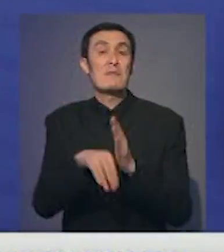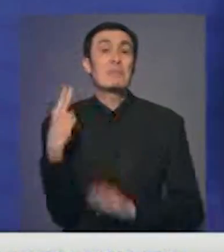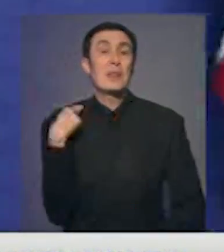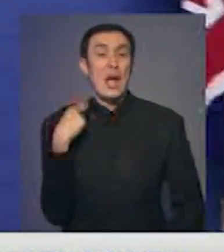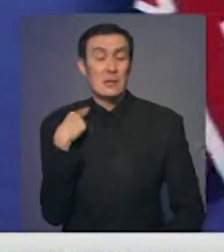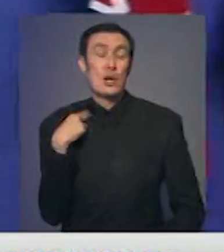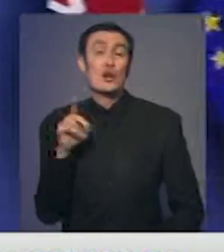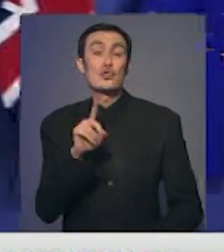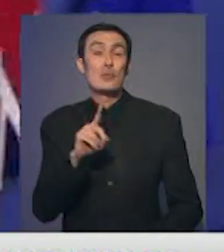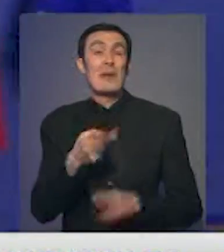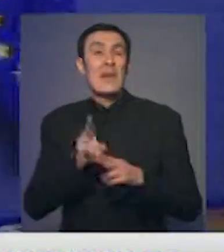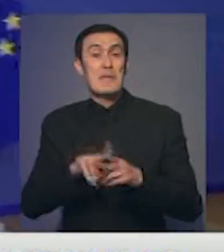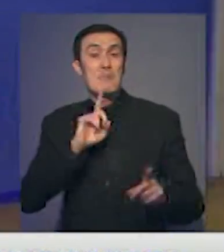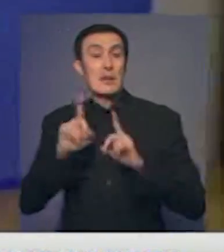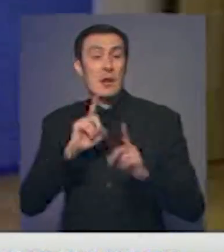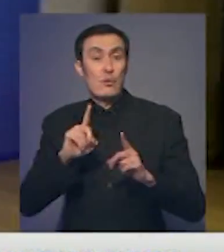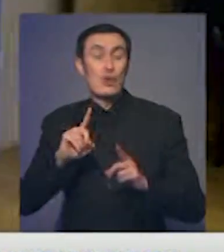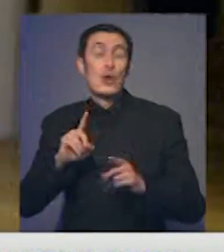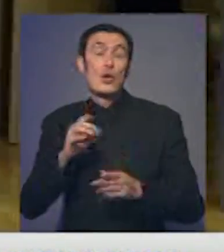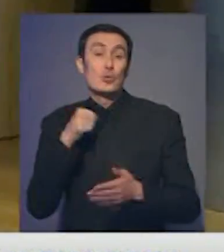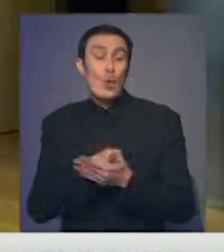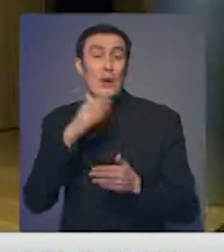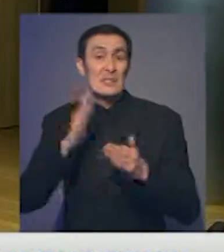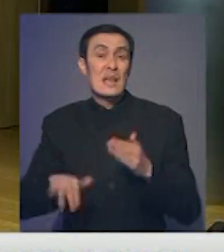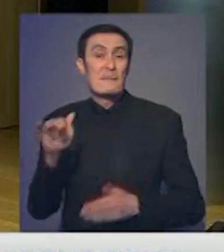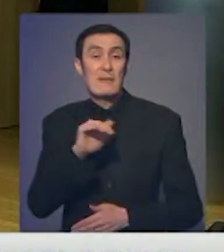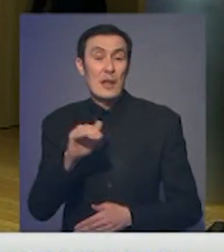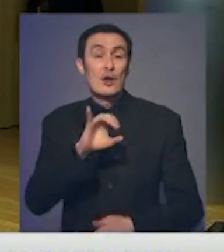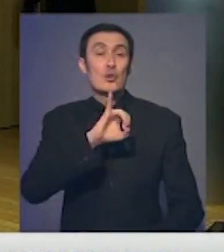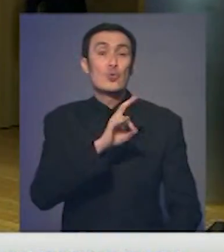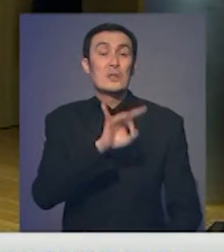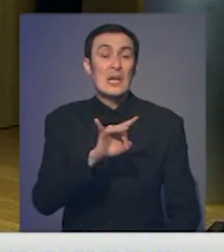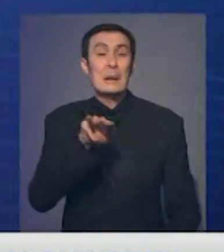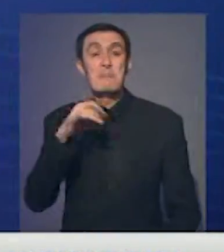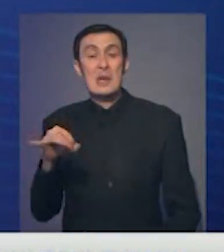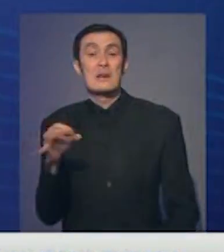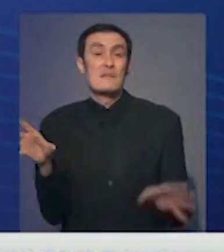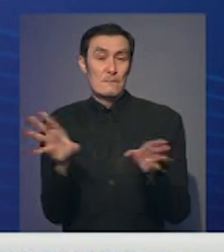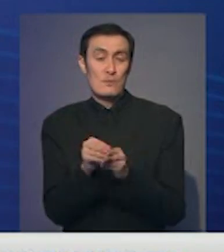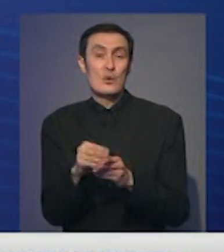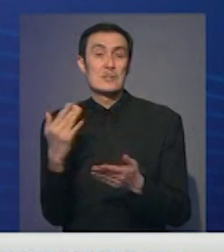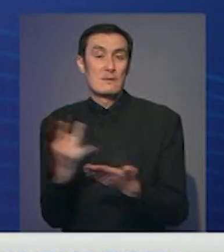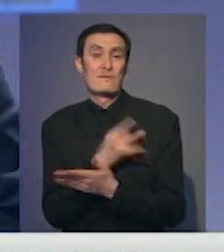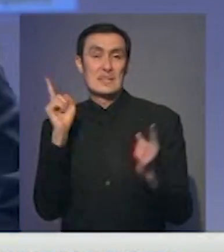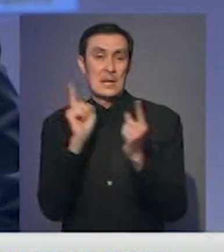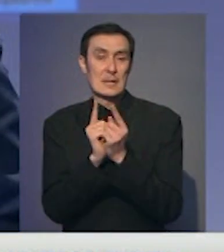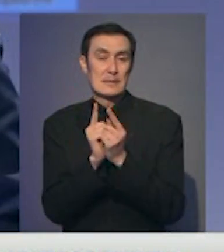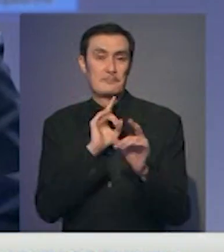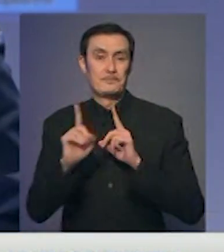Британии. Для оценки этих переговоров до конца февраля Юнкер и Мэй встретятся еще раз.